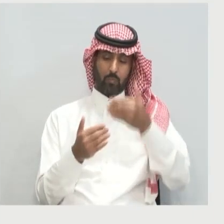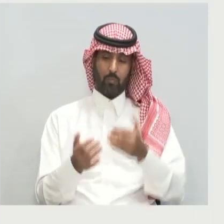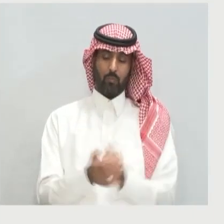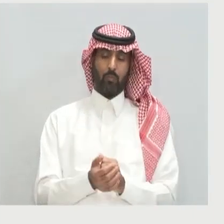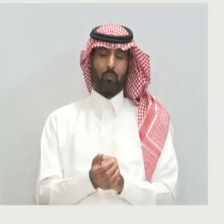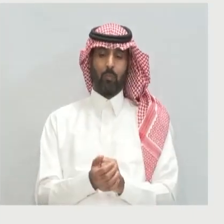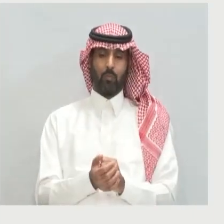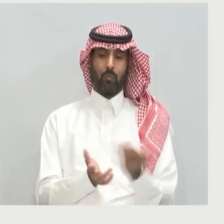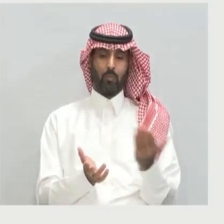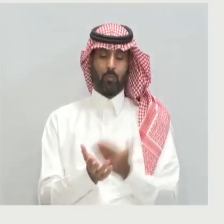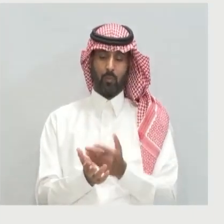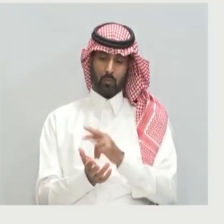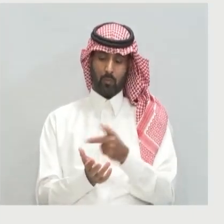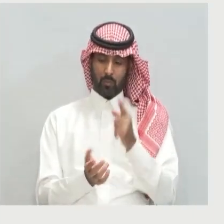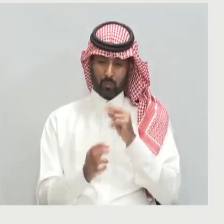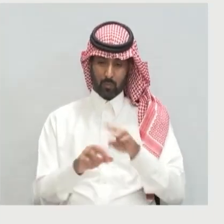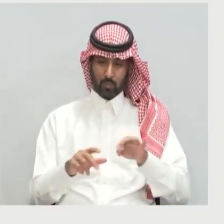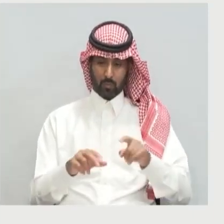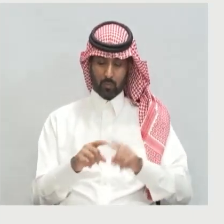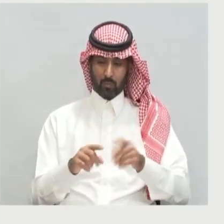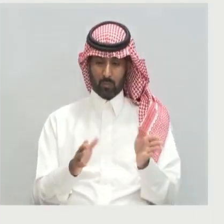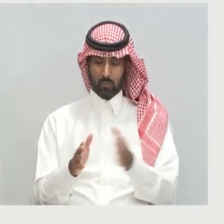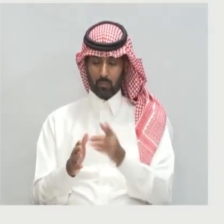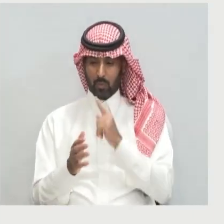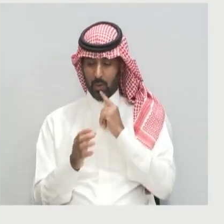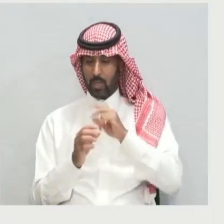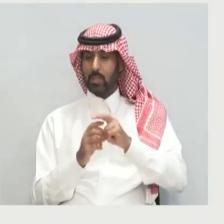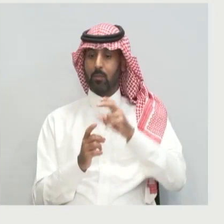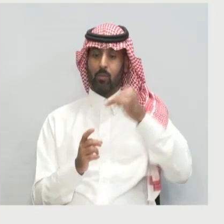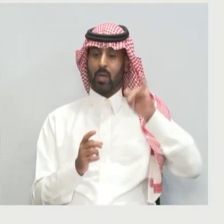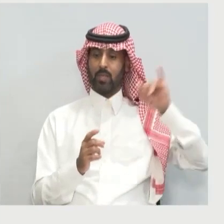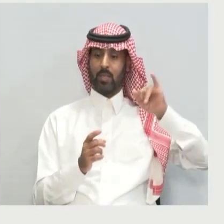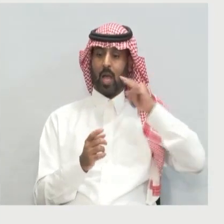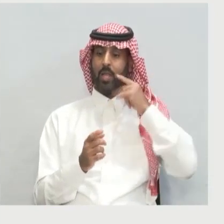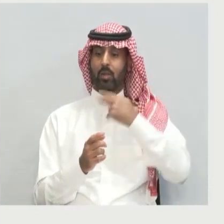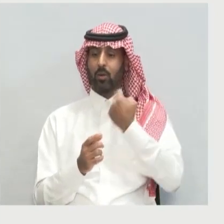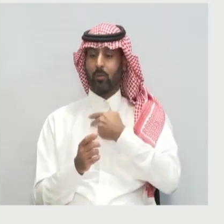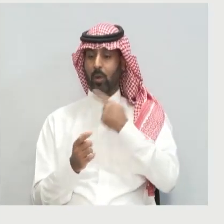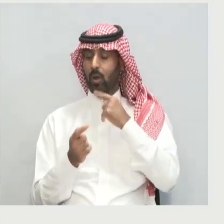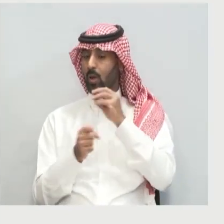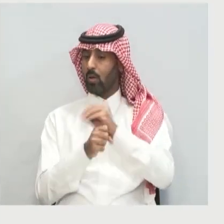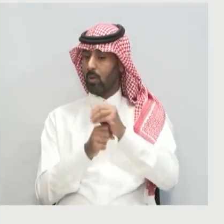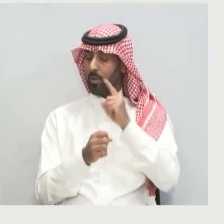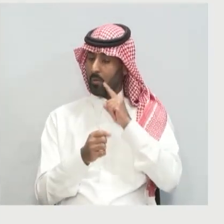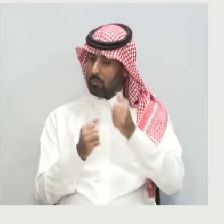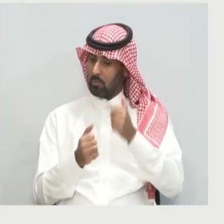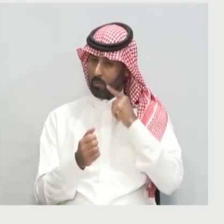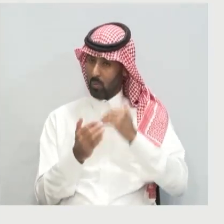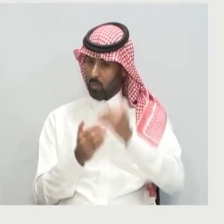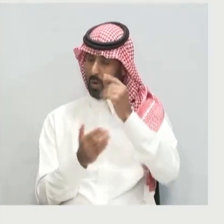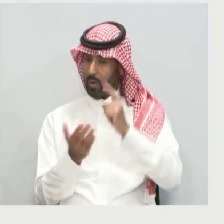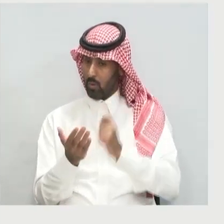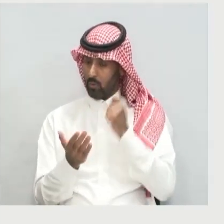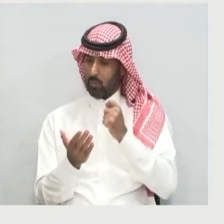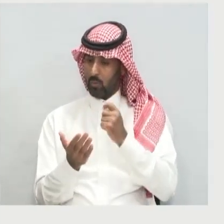ما تكون المواقع التي تتبع مؤسسات حكوميه او تعليميه ذات مصداقيه عاليه